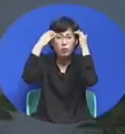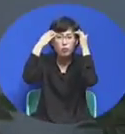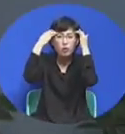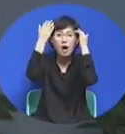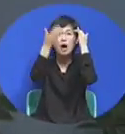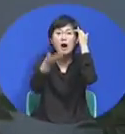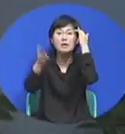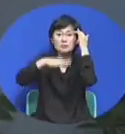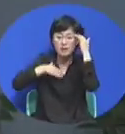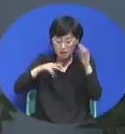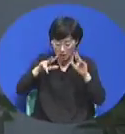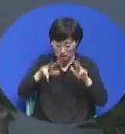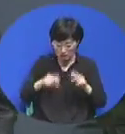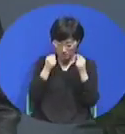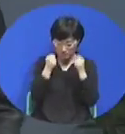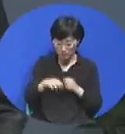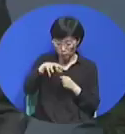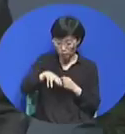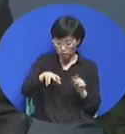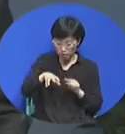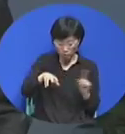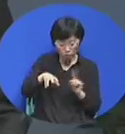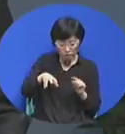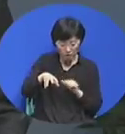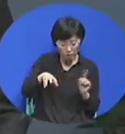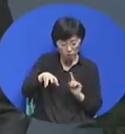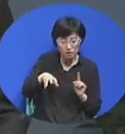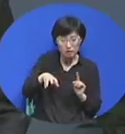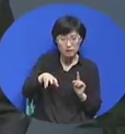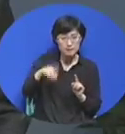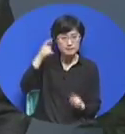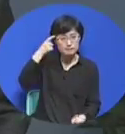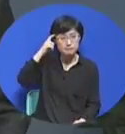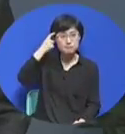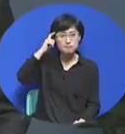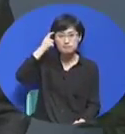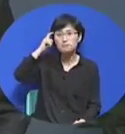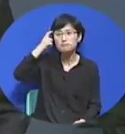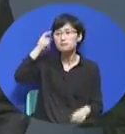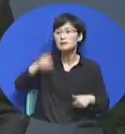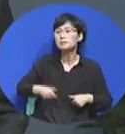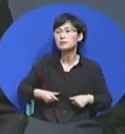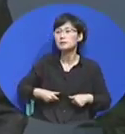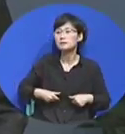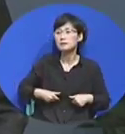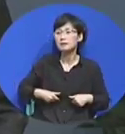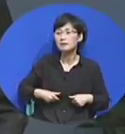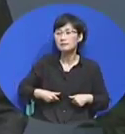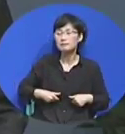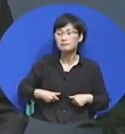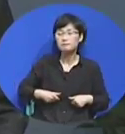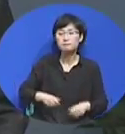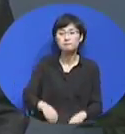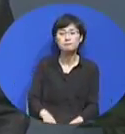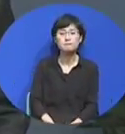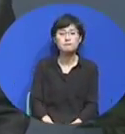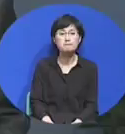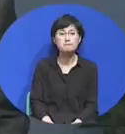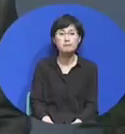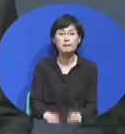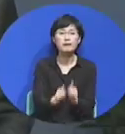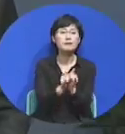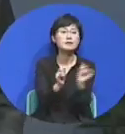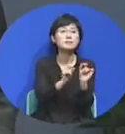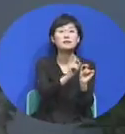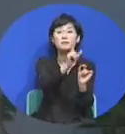돼요. Perhaps I may be in the midst of persecution, but where exactly am I spiritually? You must confirm that. 실패되지 않습니다. It's not failure. 많은